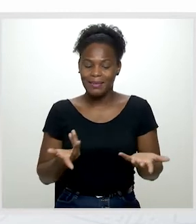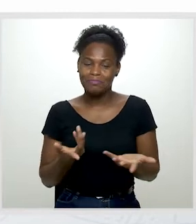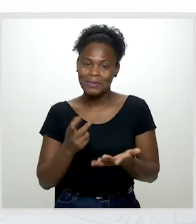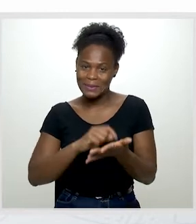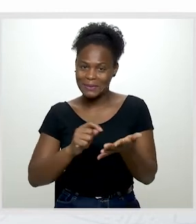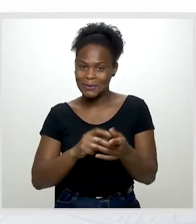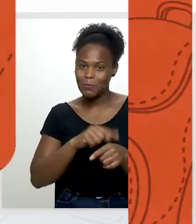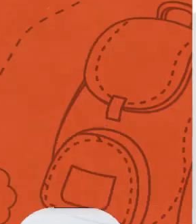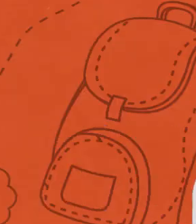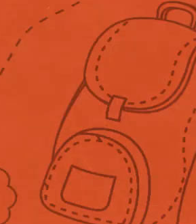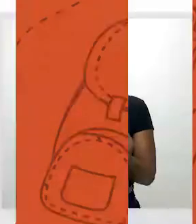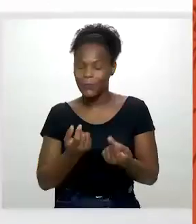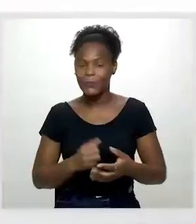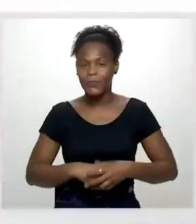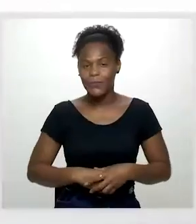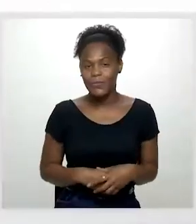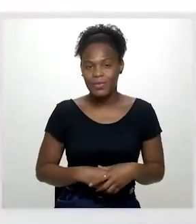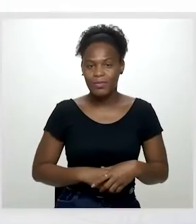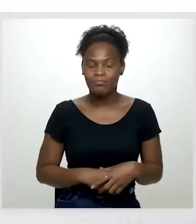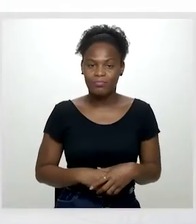donne quelques minutes.